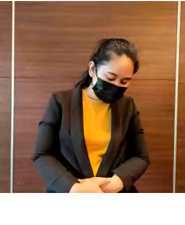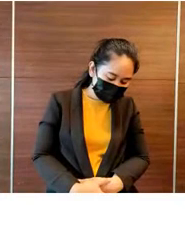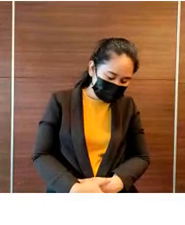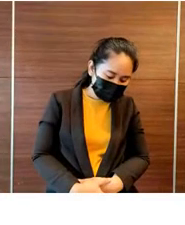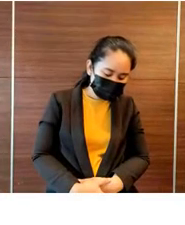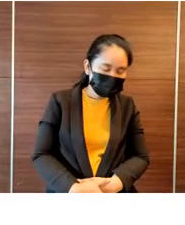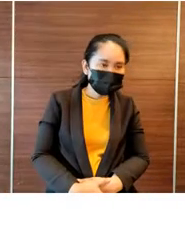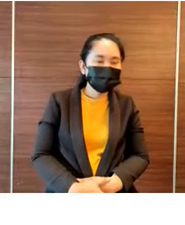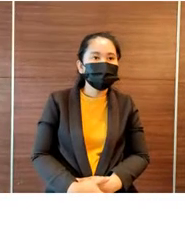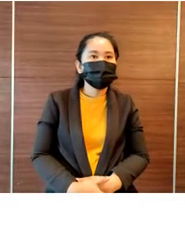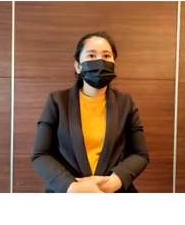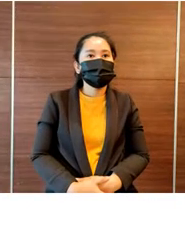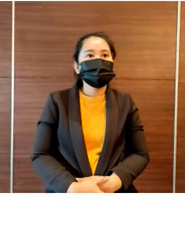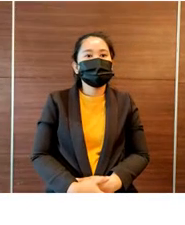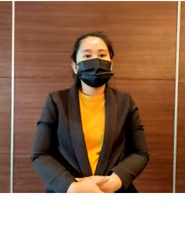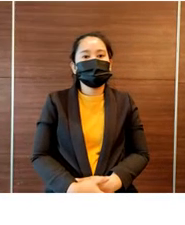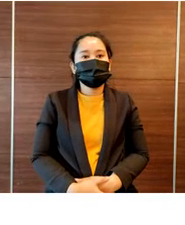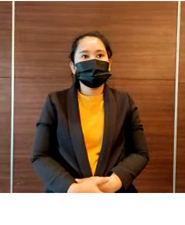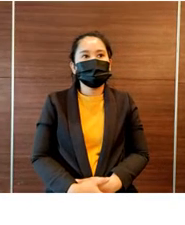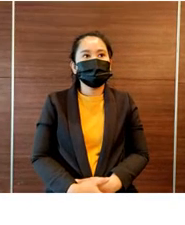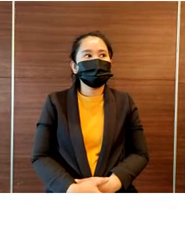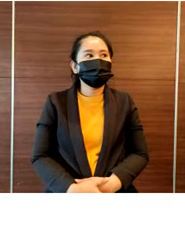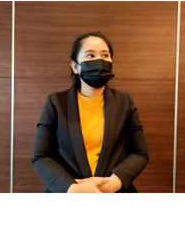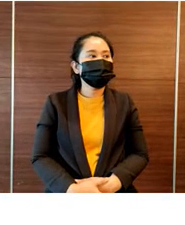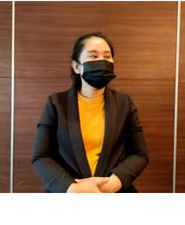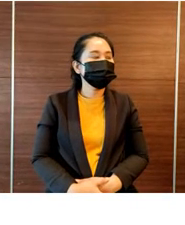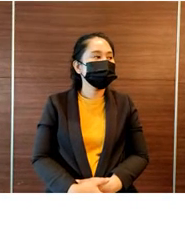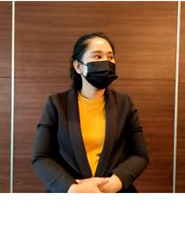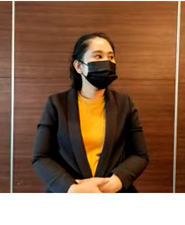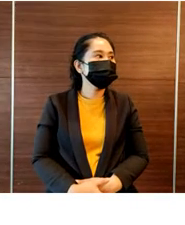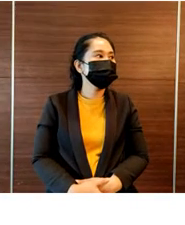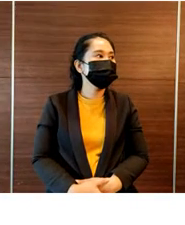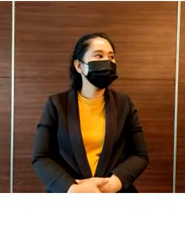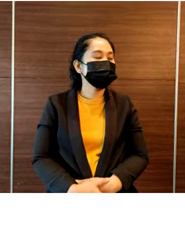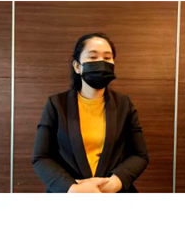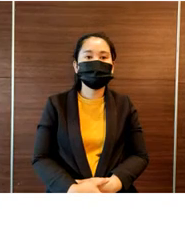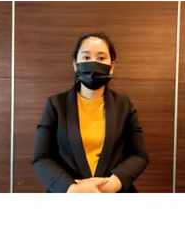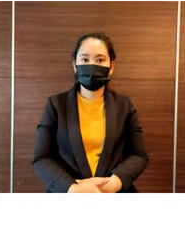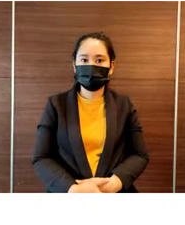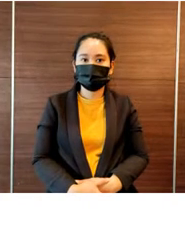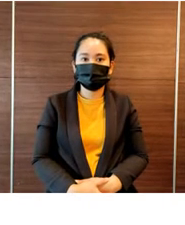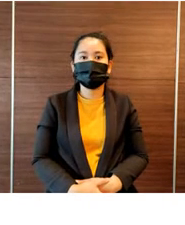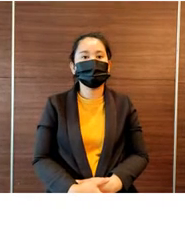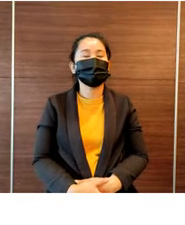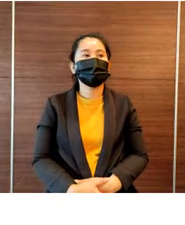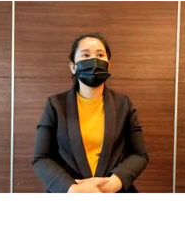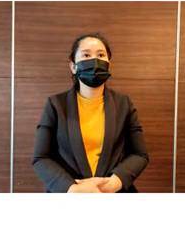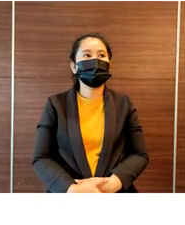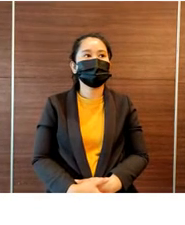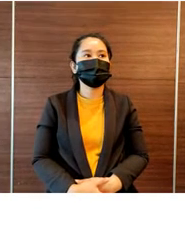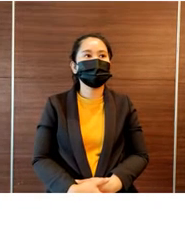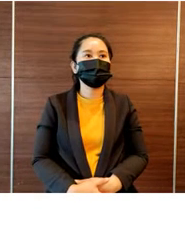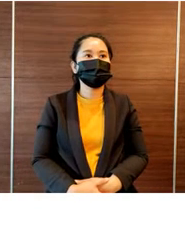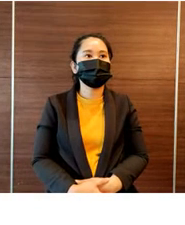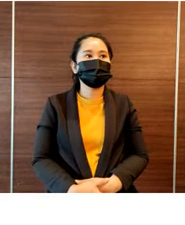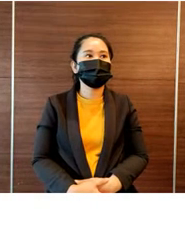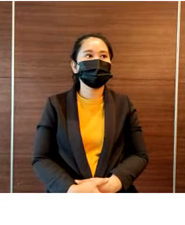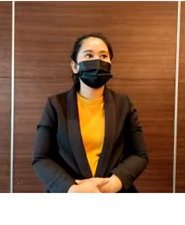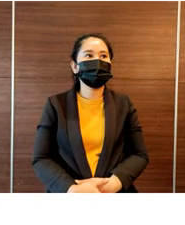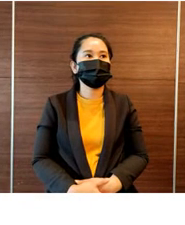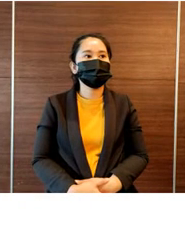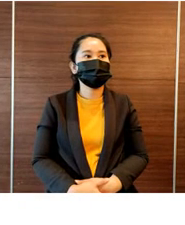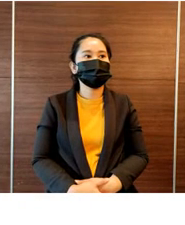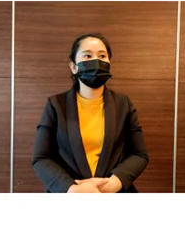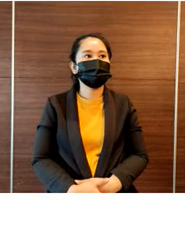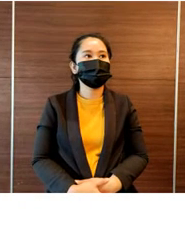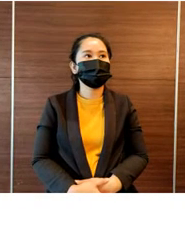คะเพราะจะมีผู้ที่เข้ารับฟังจากระบบทั้งอื่นแล้วก็จะได้ฟังการแปลไปพร้อมๆกันนะคะวันนี้